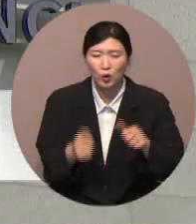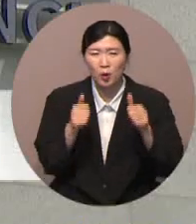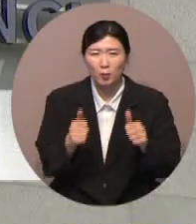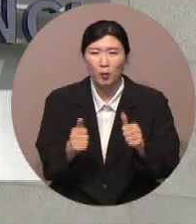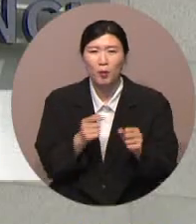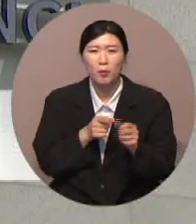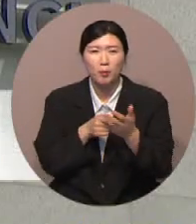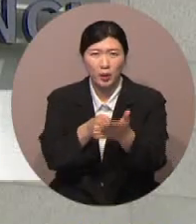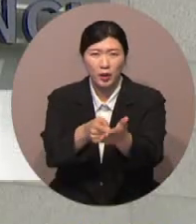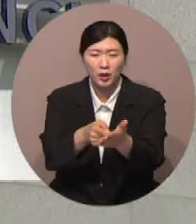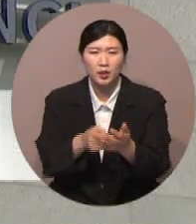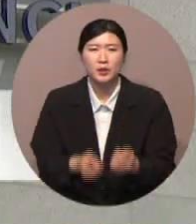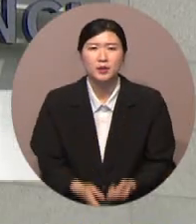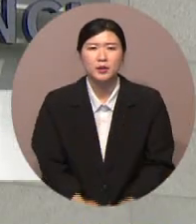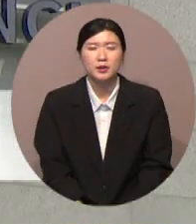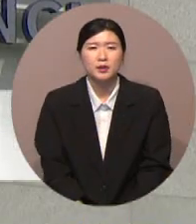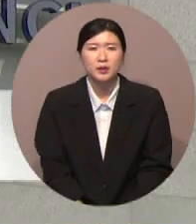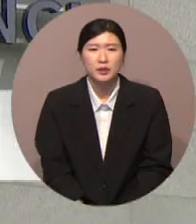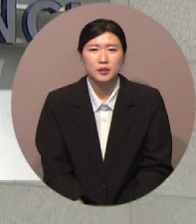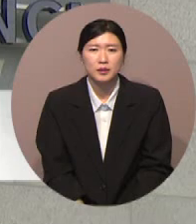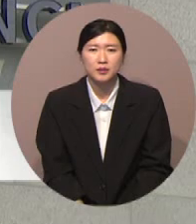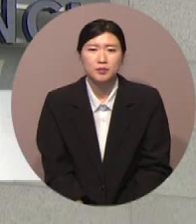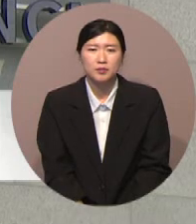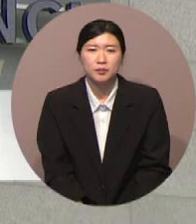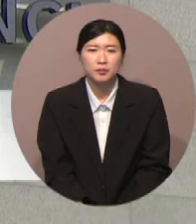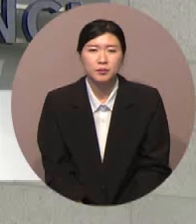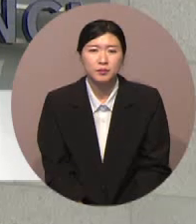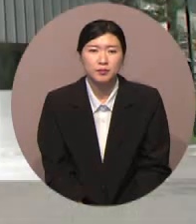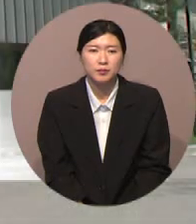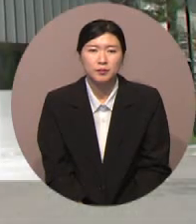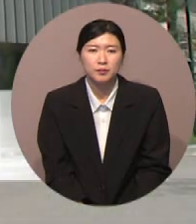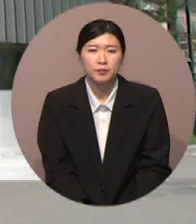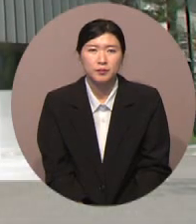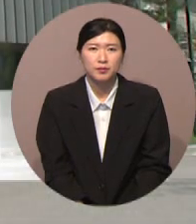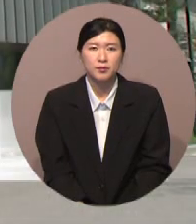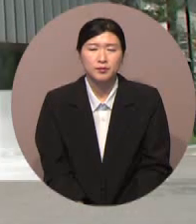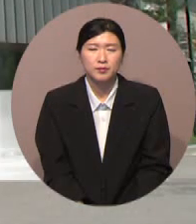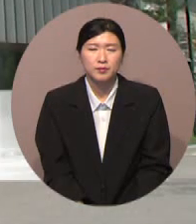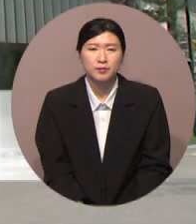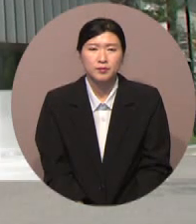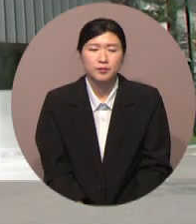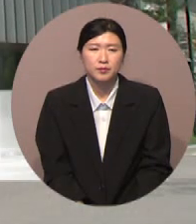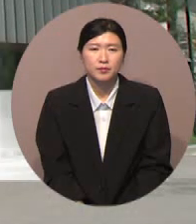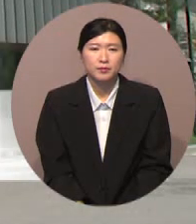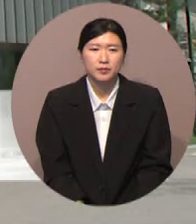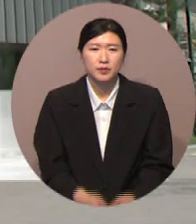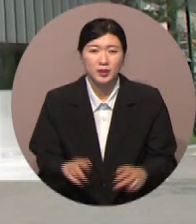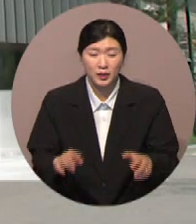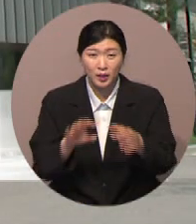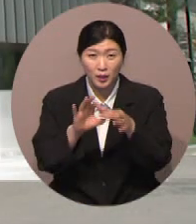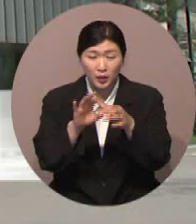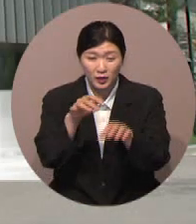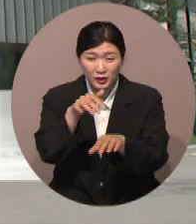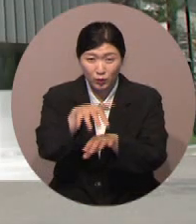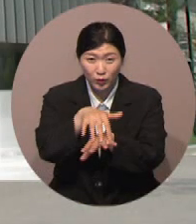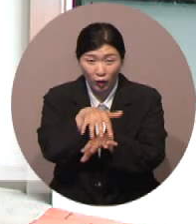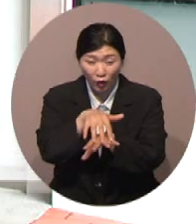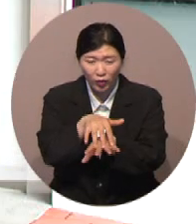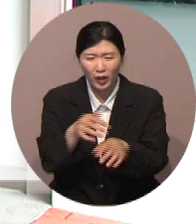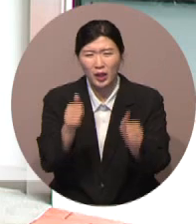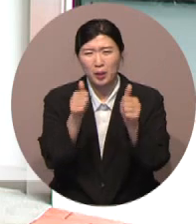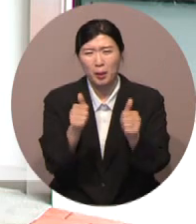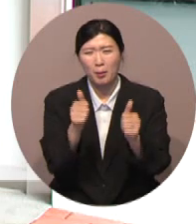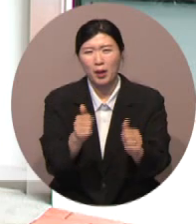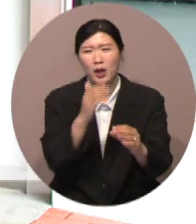무효라며 법원의 효력 정지와 직무정지 가처분 신청을 냈습니다 한 장단 선출을 놓고 법적